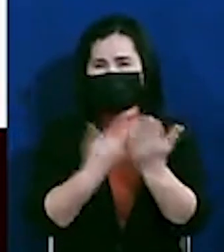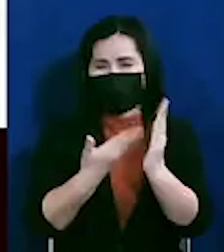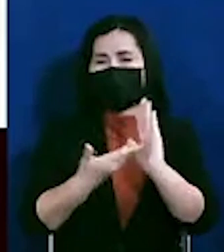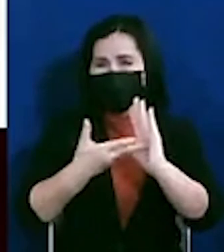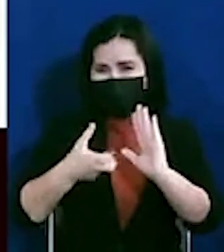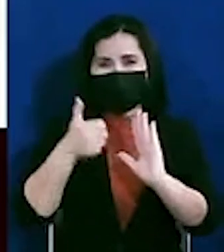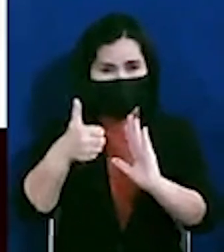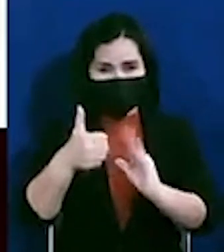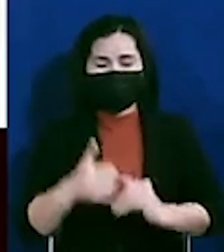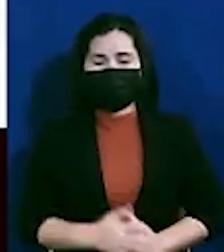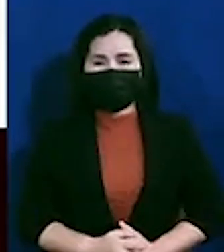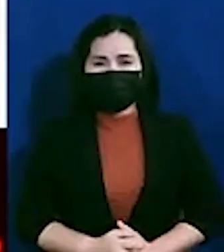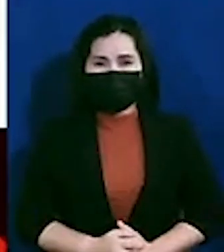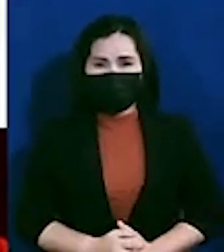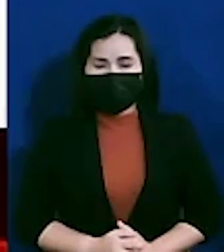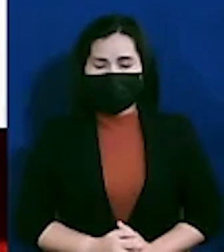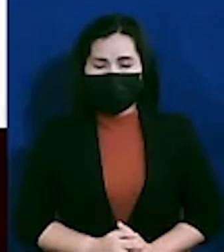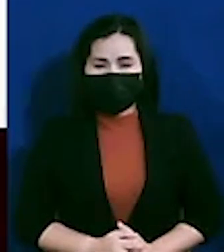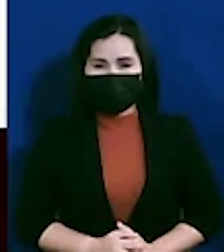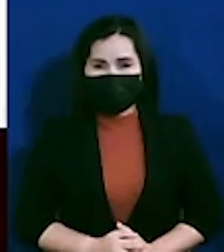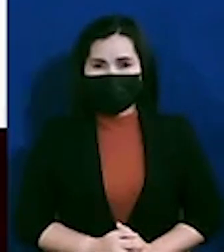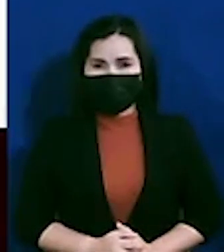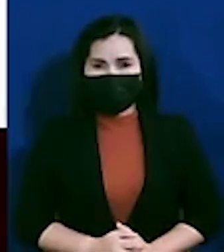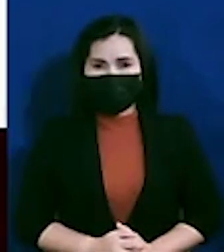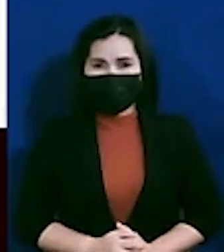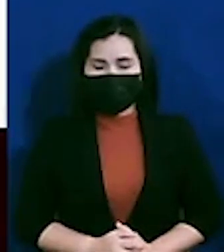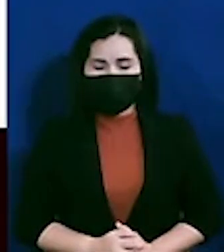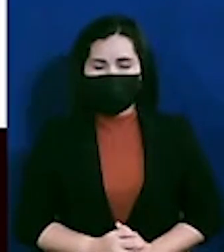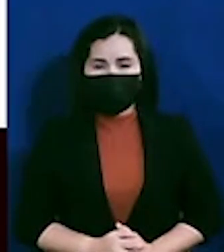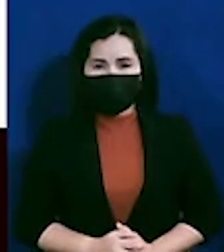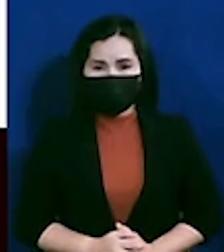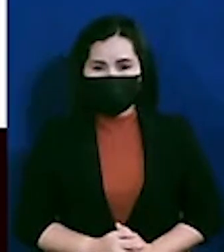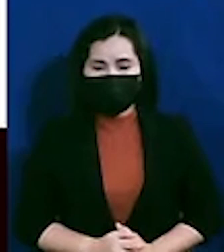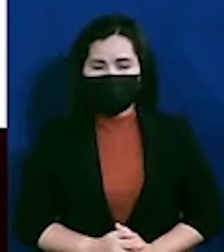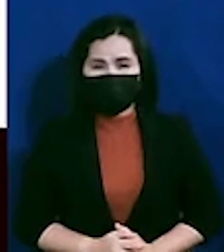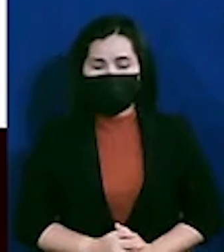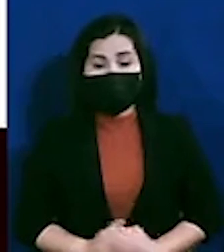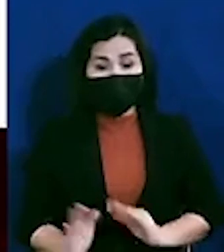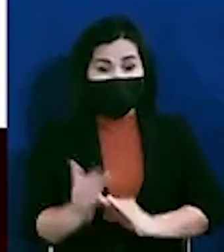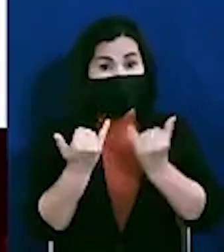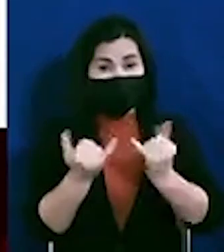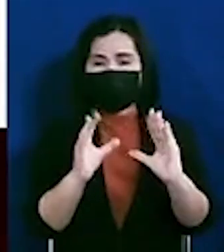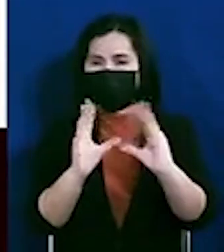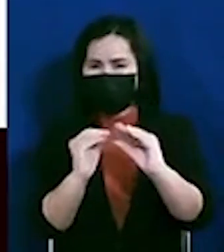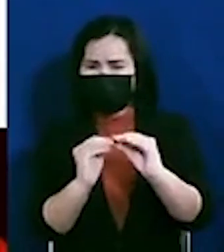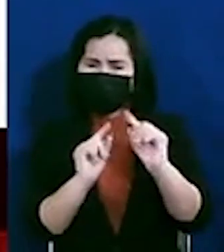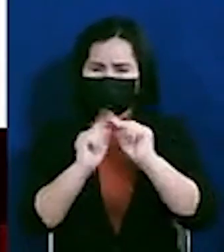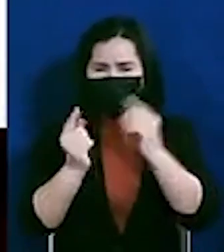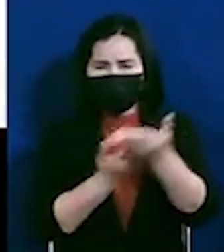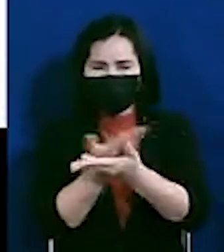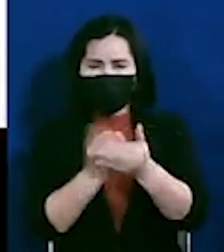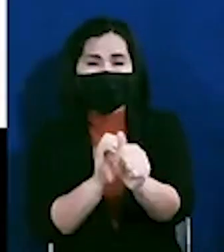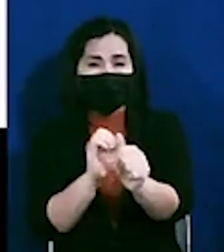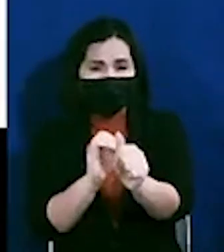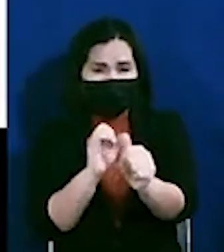อ่ะนะครับทีนี้ข้อแนะนำที่ผ่านอาทิประชุมนะครับเมื่อเช้านี้เองเนี่ยนะครับก็โดยที่